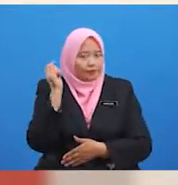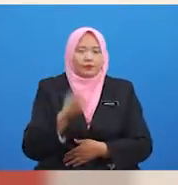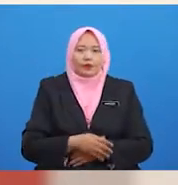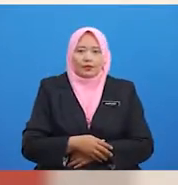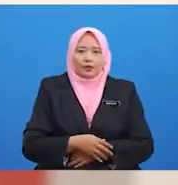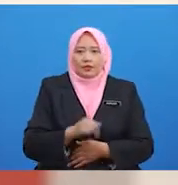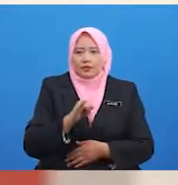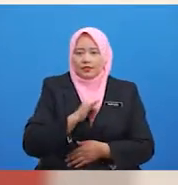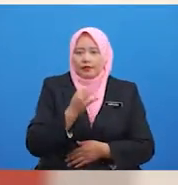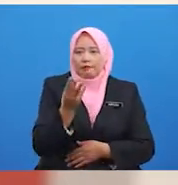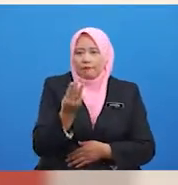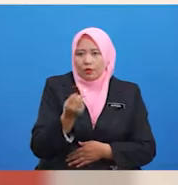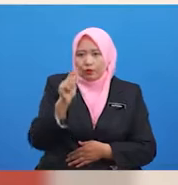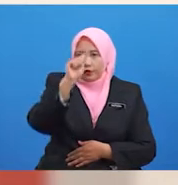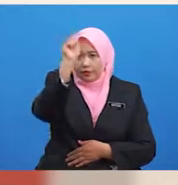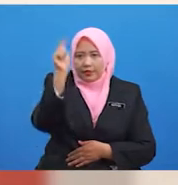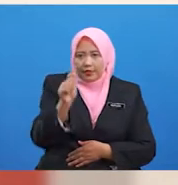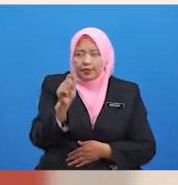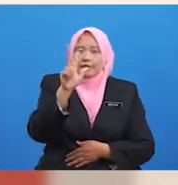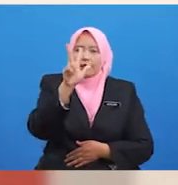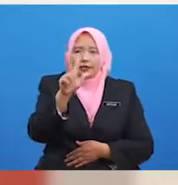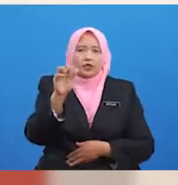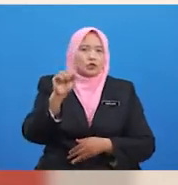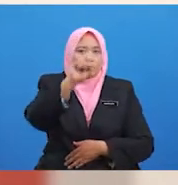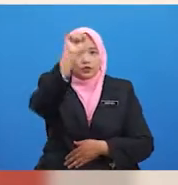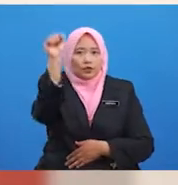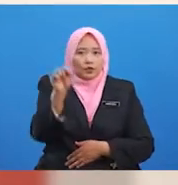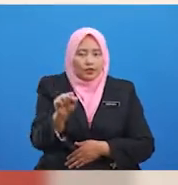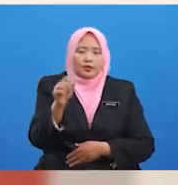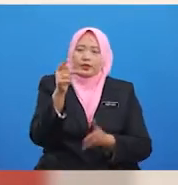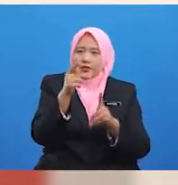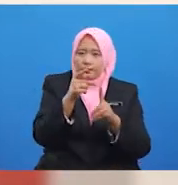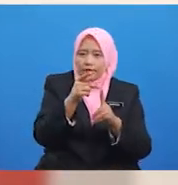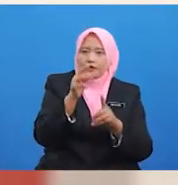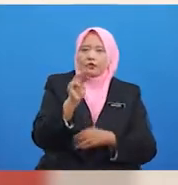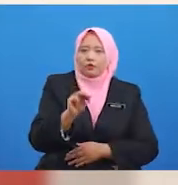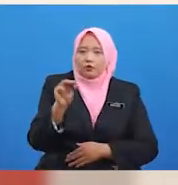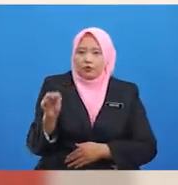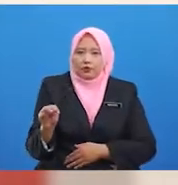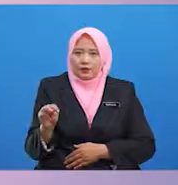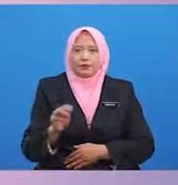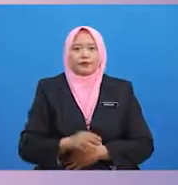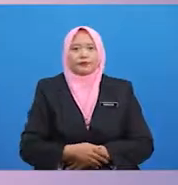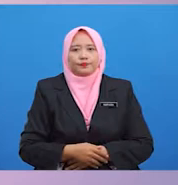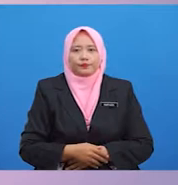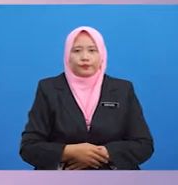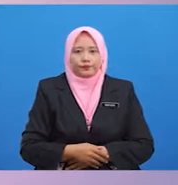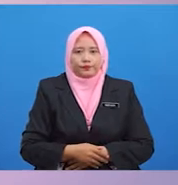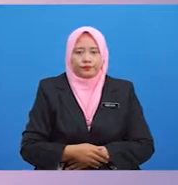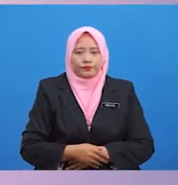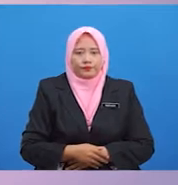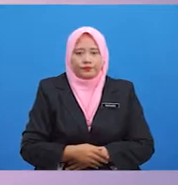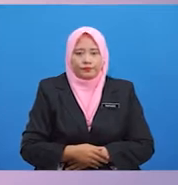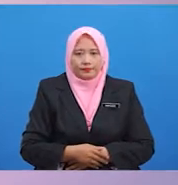ingin bertanya tiga soalan kepada murid-murid. Slot ini cikgu namakan sebagai slot asam